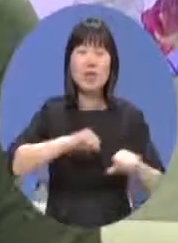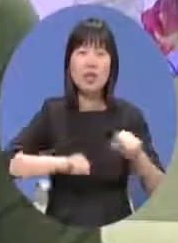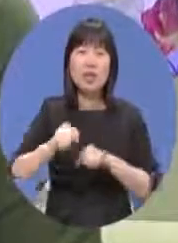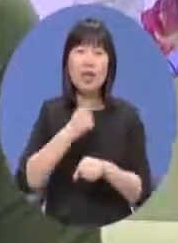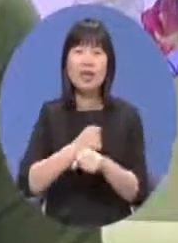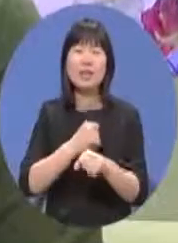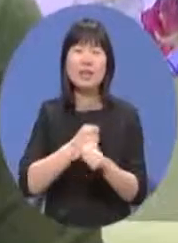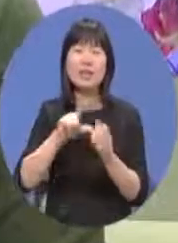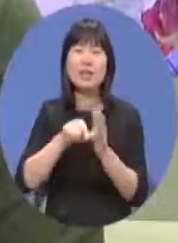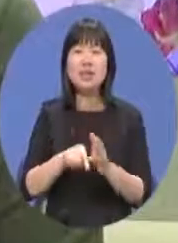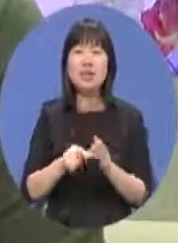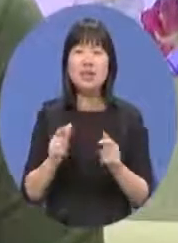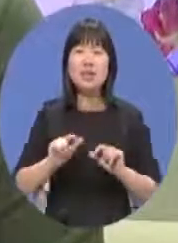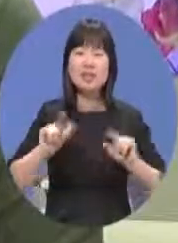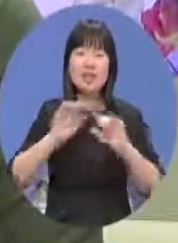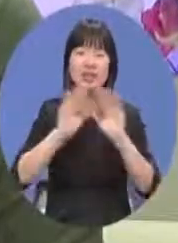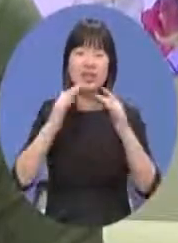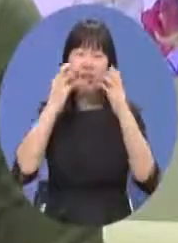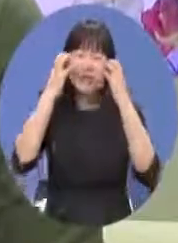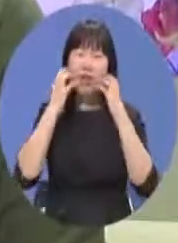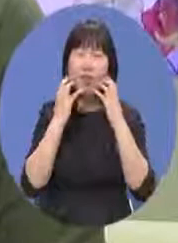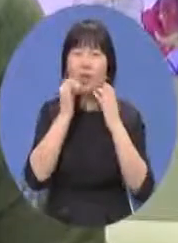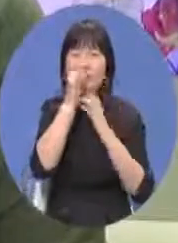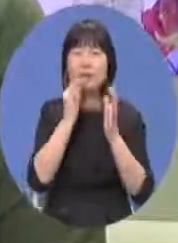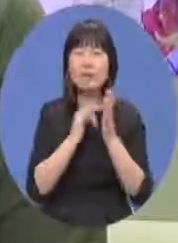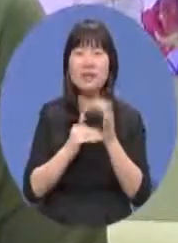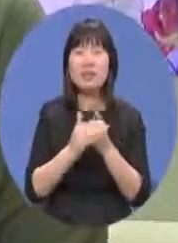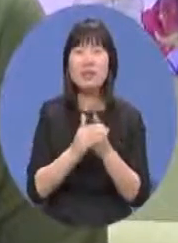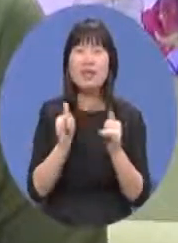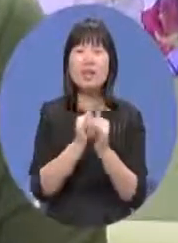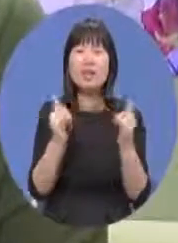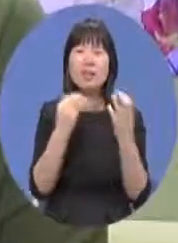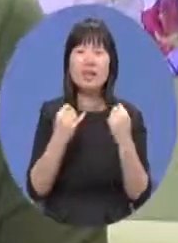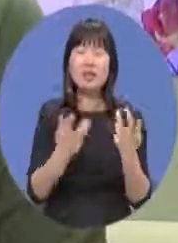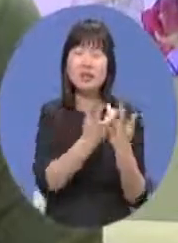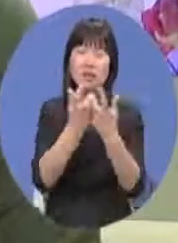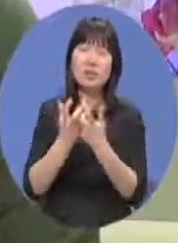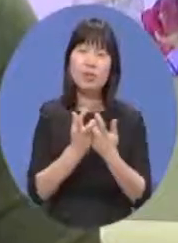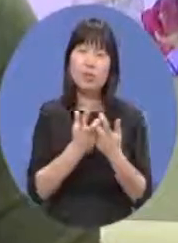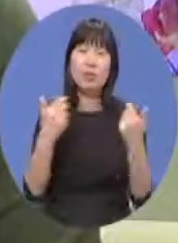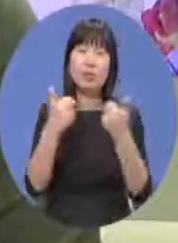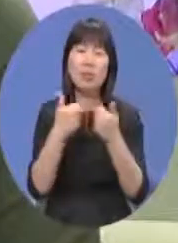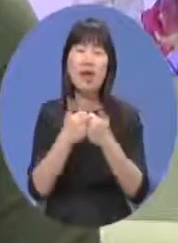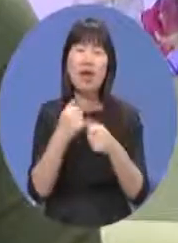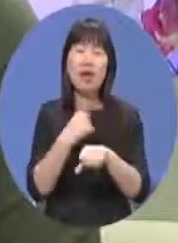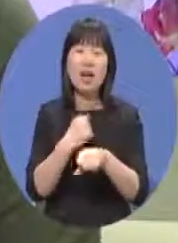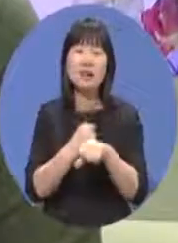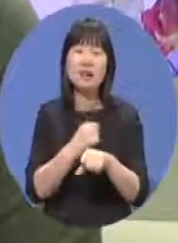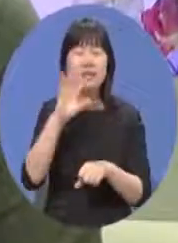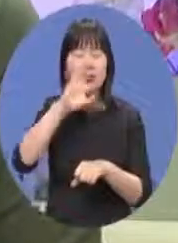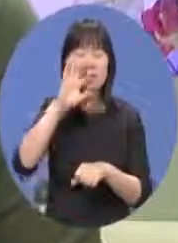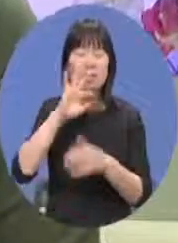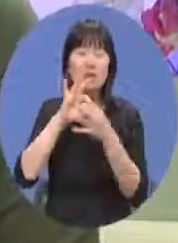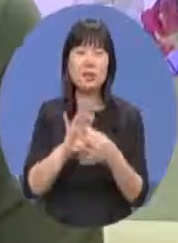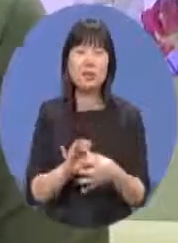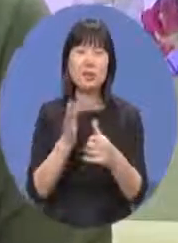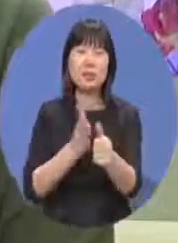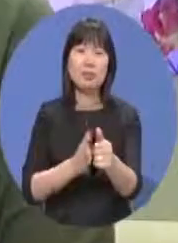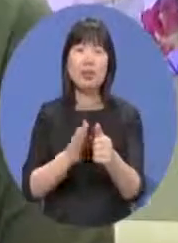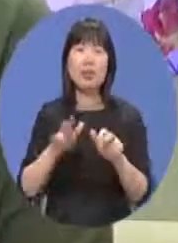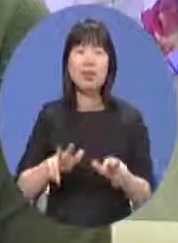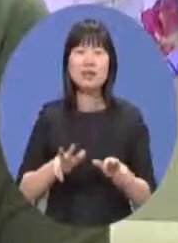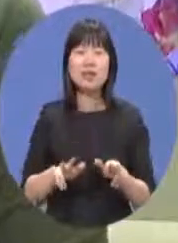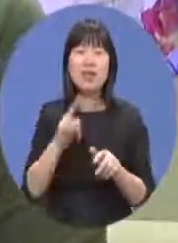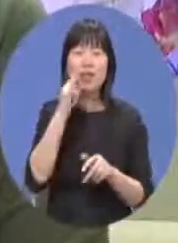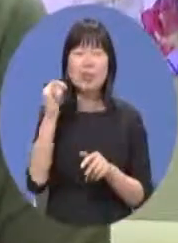하시는 시간 또 날씨도 좀 덥고 그러니까 사람들 많은 곳에서 자꾸 부딪히는 그런 연습을 계속 하시면 좋을 것 같고, 그리고